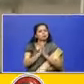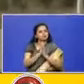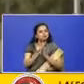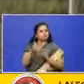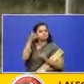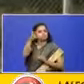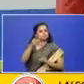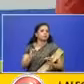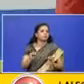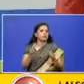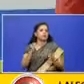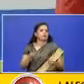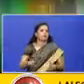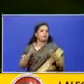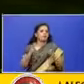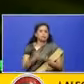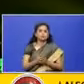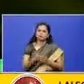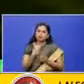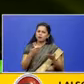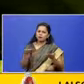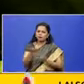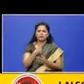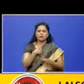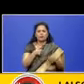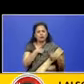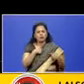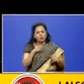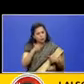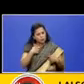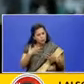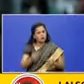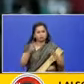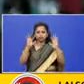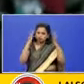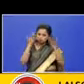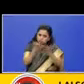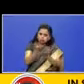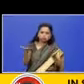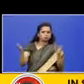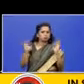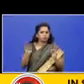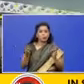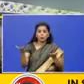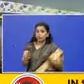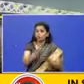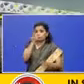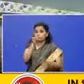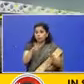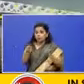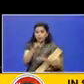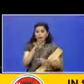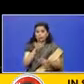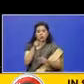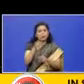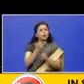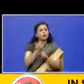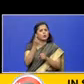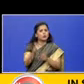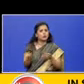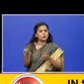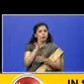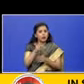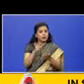साथियों, मैं उन सभी लोगों की भी हृदय से प्रशंसा करना चाहता हूं जिन्होंने गुजरात में